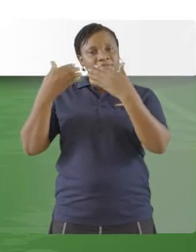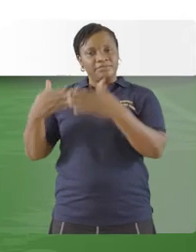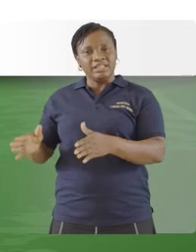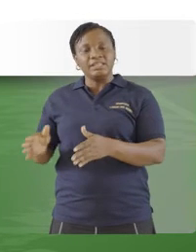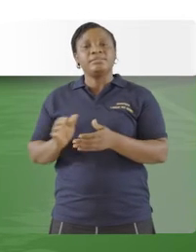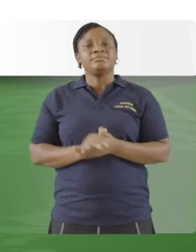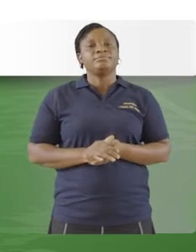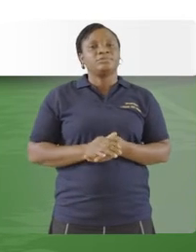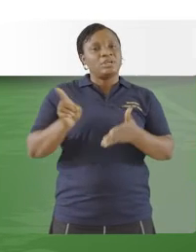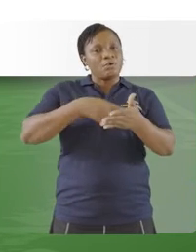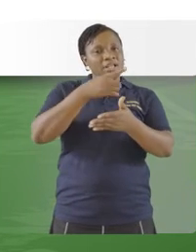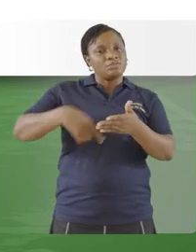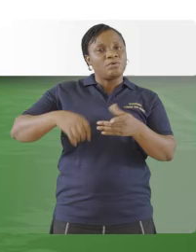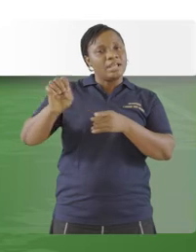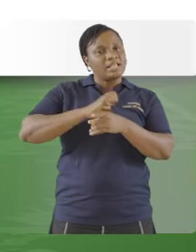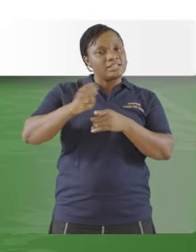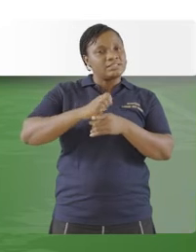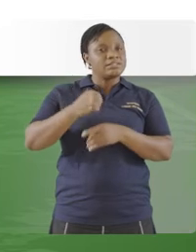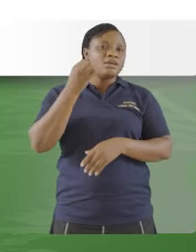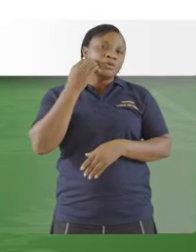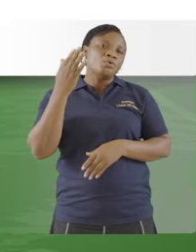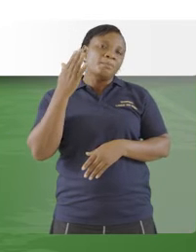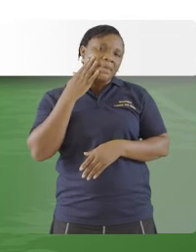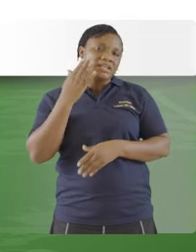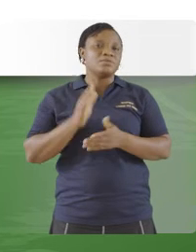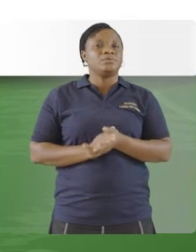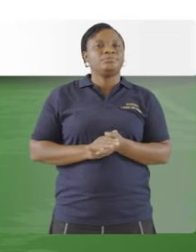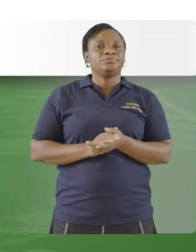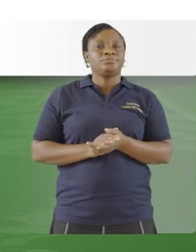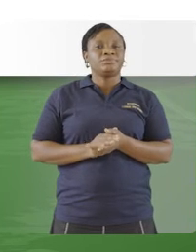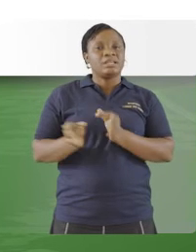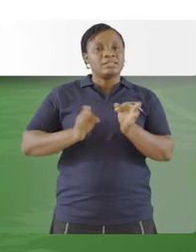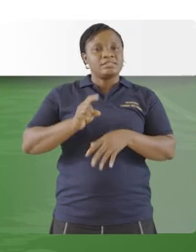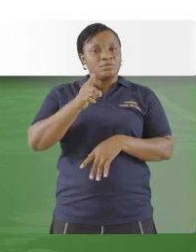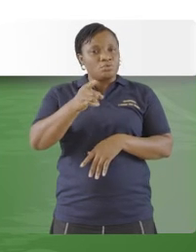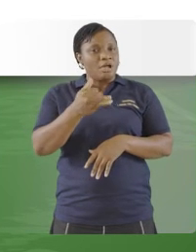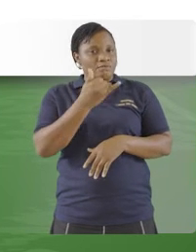voici donc la correction de l'exercice de maison.